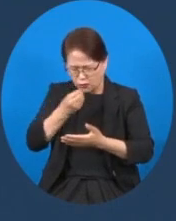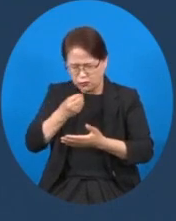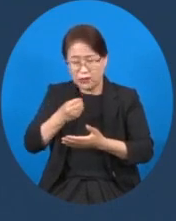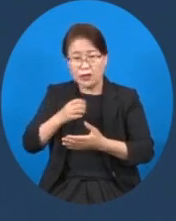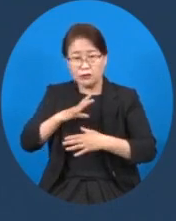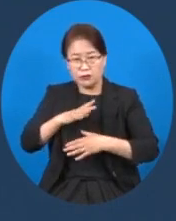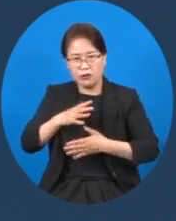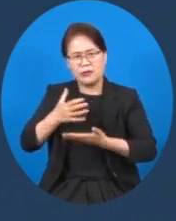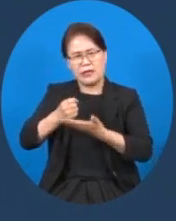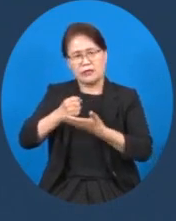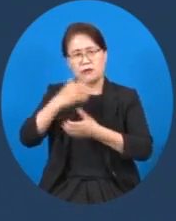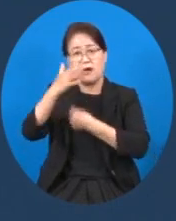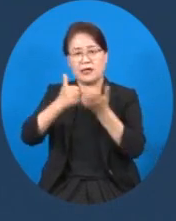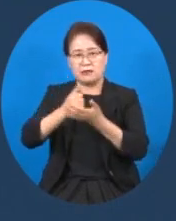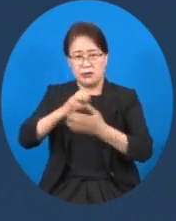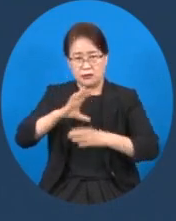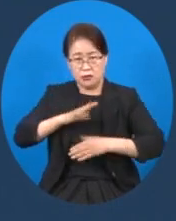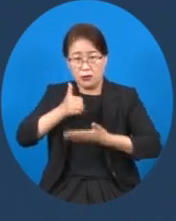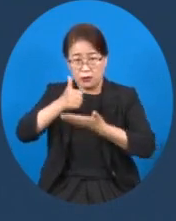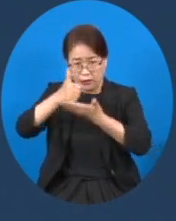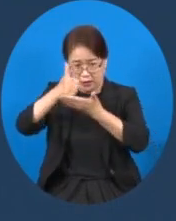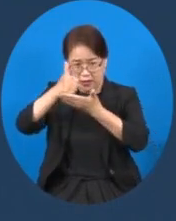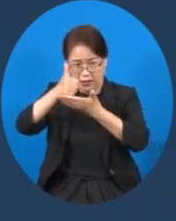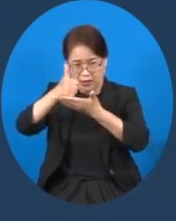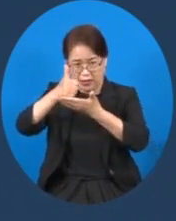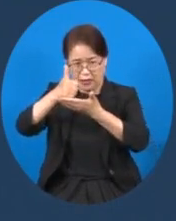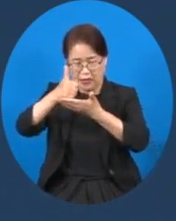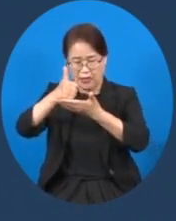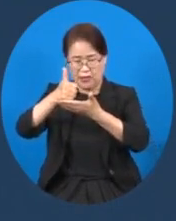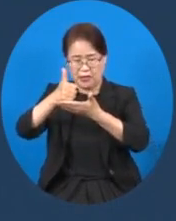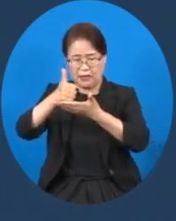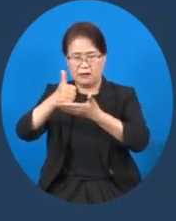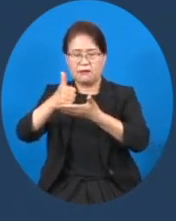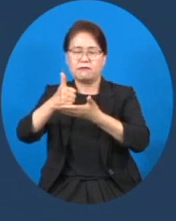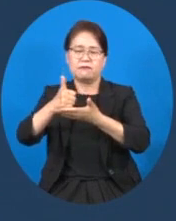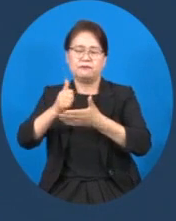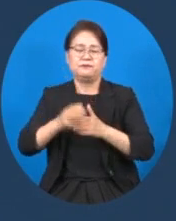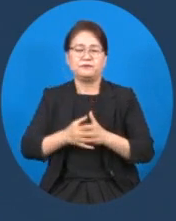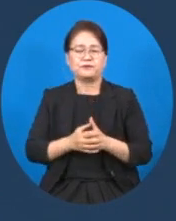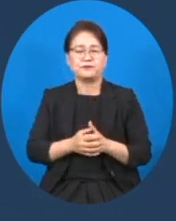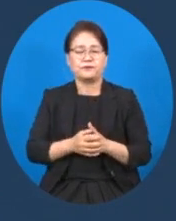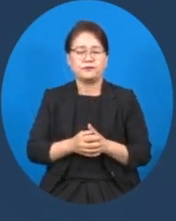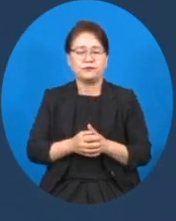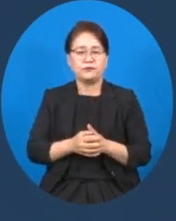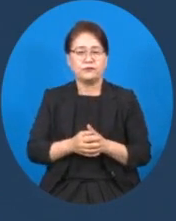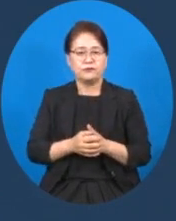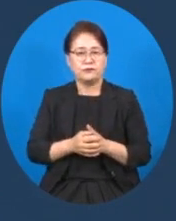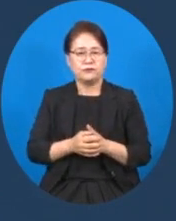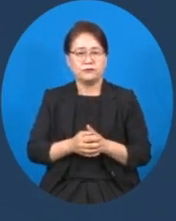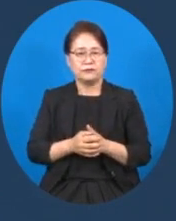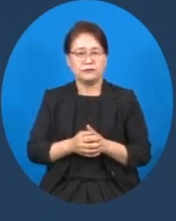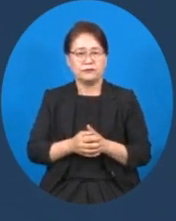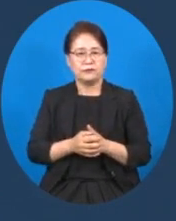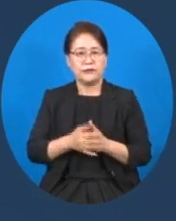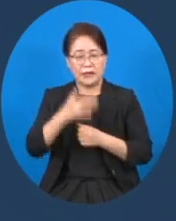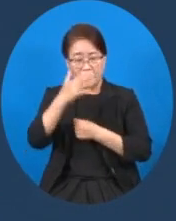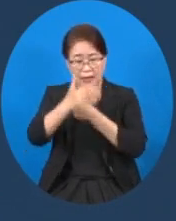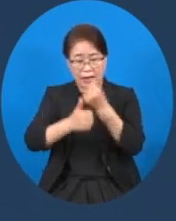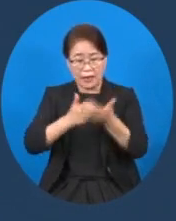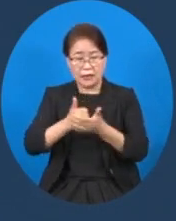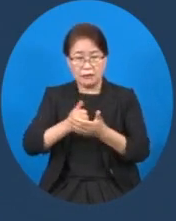두려움을 우리는 하나님을 향한 경외라고 말하는 거예요. 그러므로 하나님을 경외하는